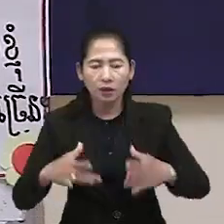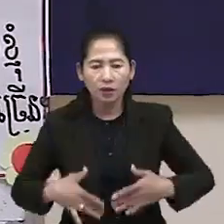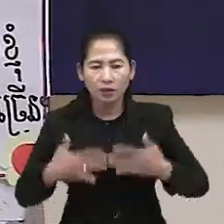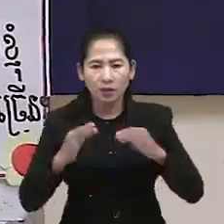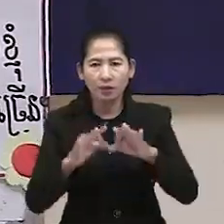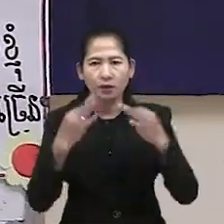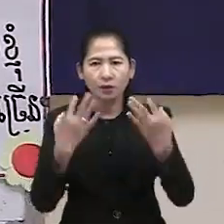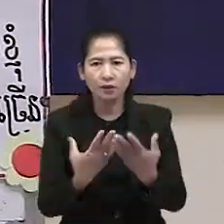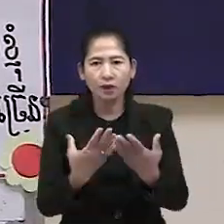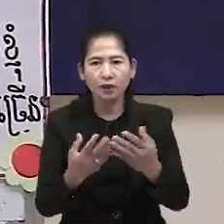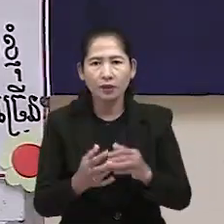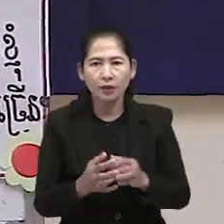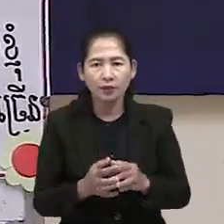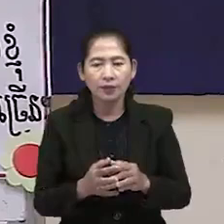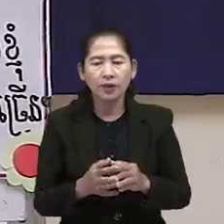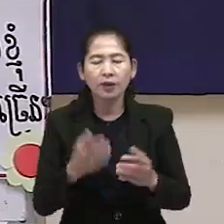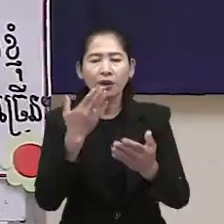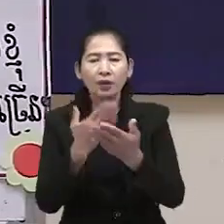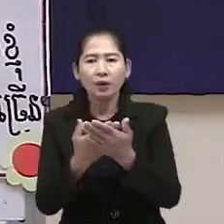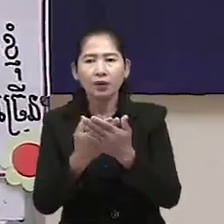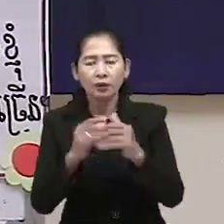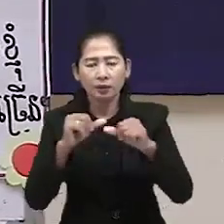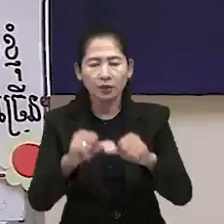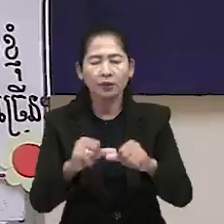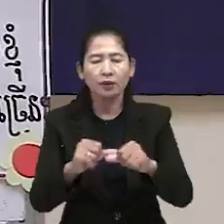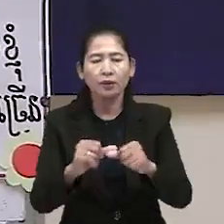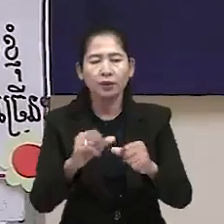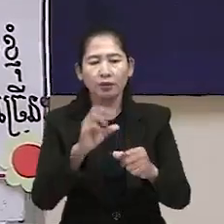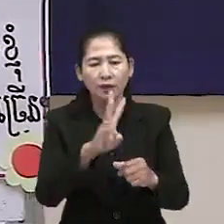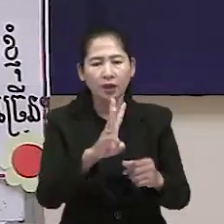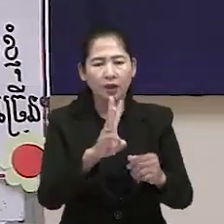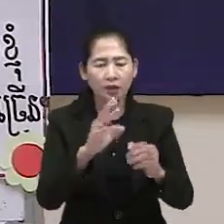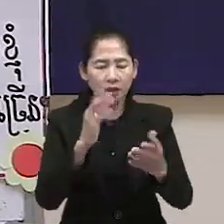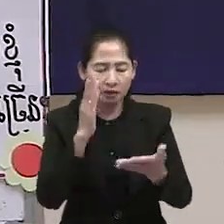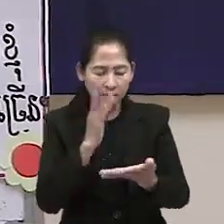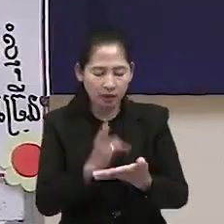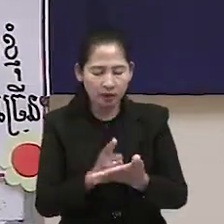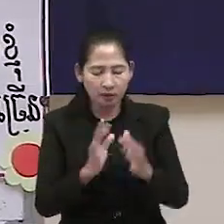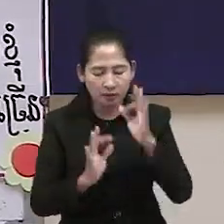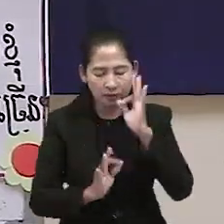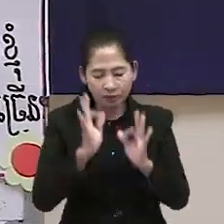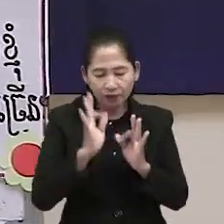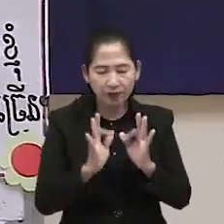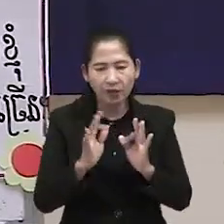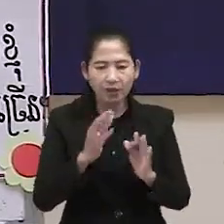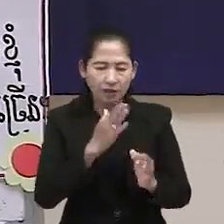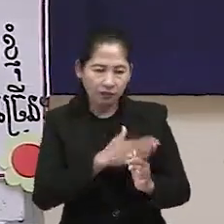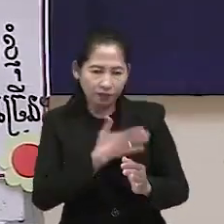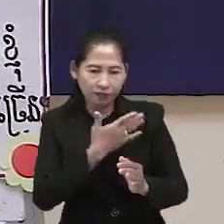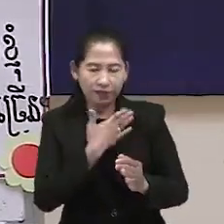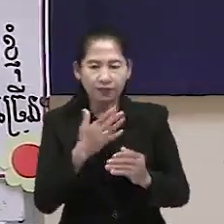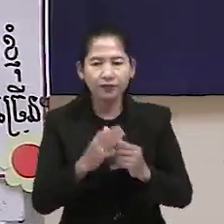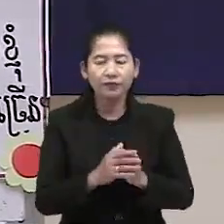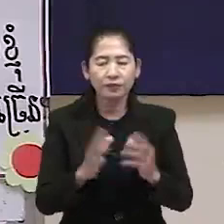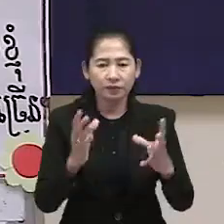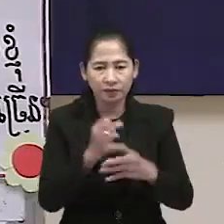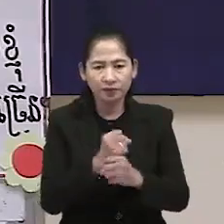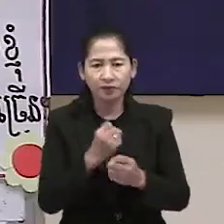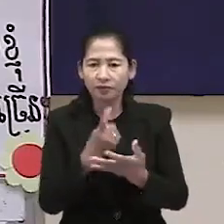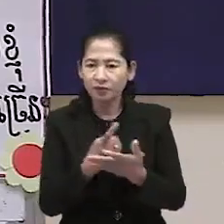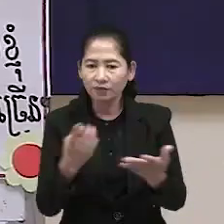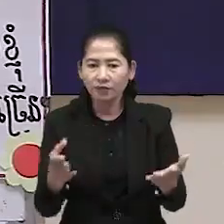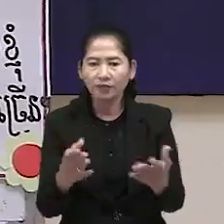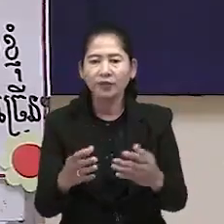ចាអរគុណកូនយើងបន្តចូលទៅដល់3គឺស្អីបញ្ចប់ការវាតម្លៃហើយនឹងមនោចេតនាចាសរុបវិញមិនដែរ